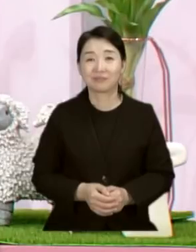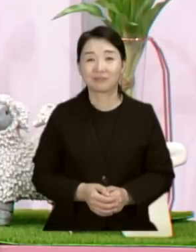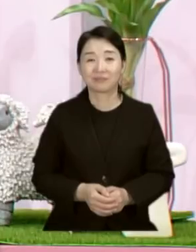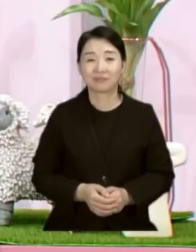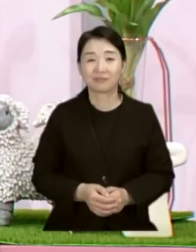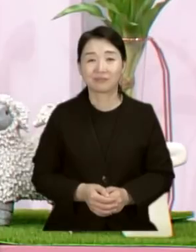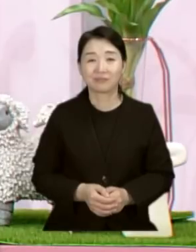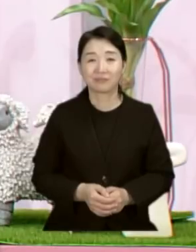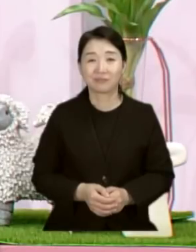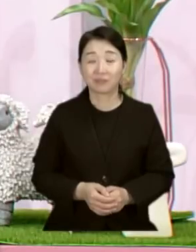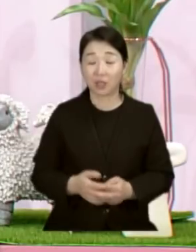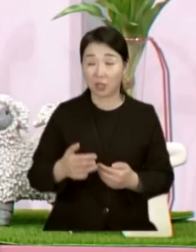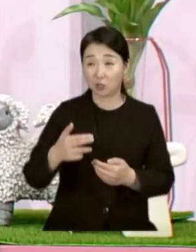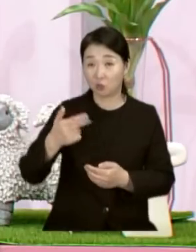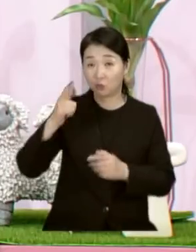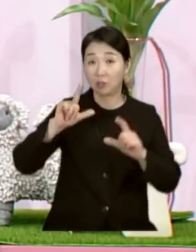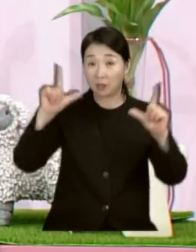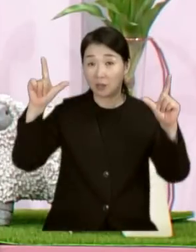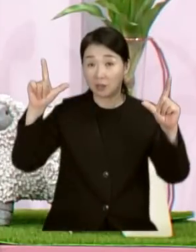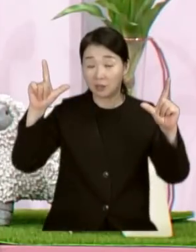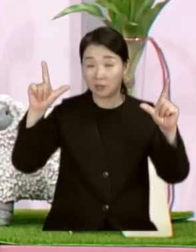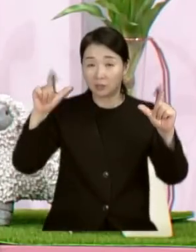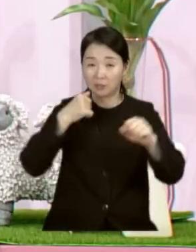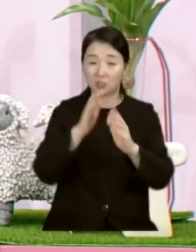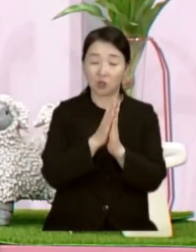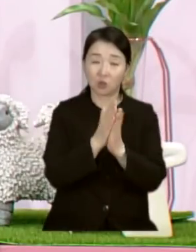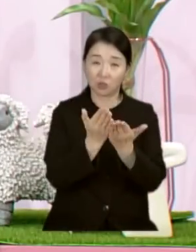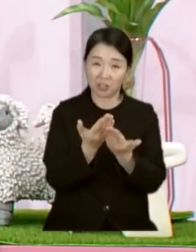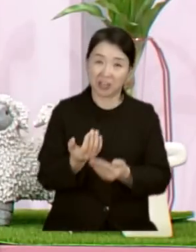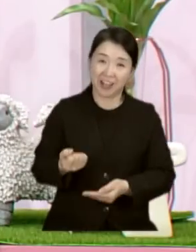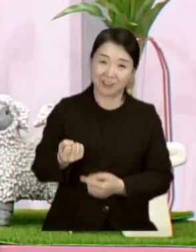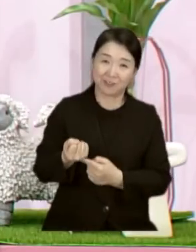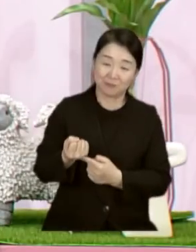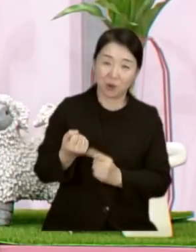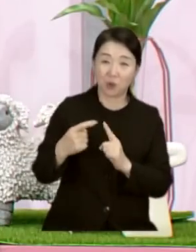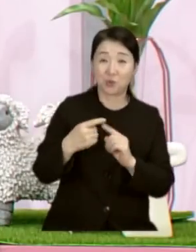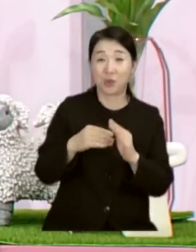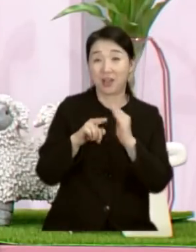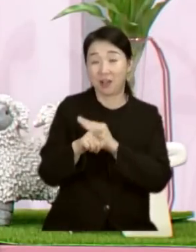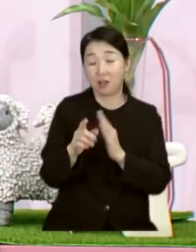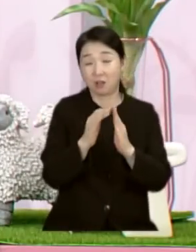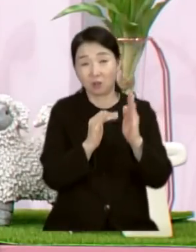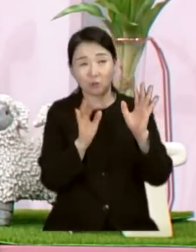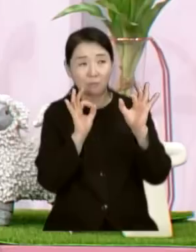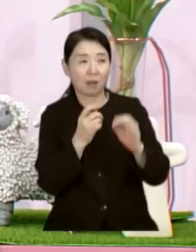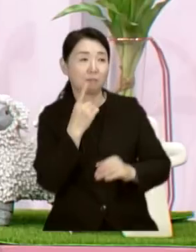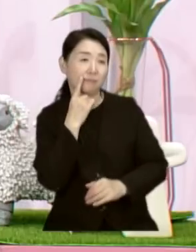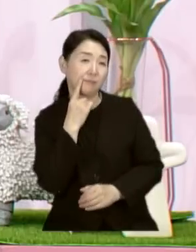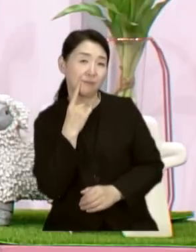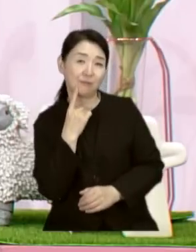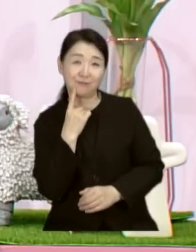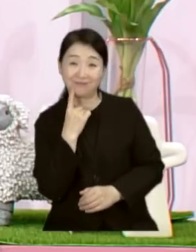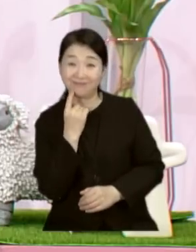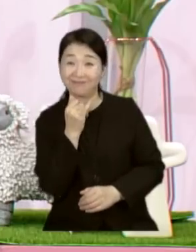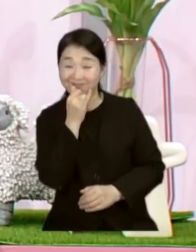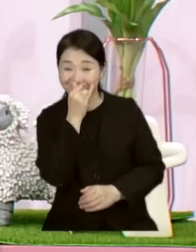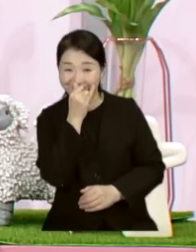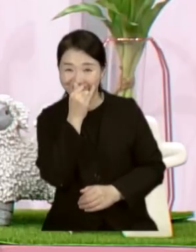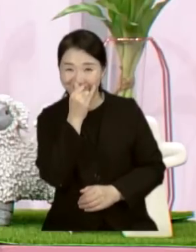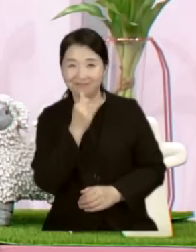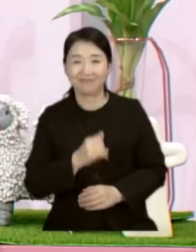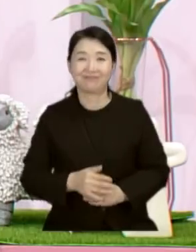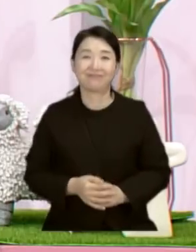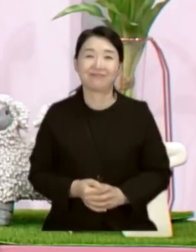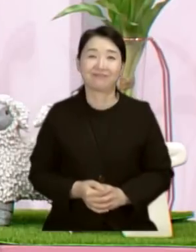어렴풋이 주일날 그 막 성경책 들고 교회 가는 가족들이 되게 좋겠다